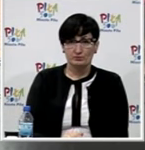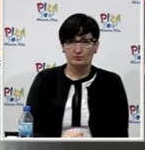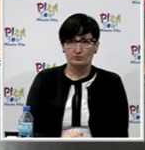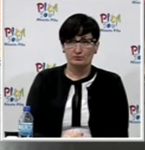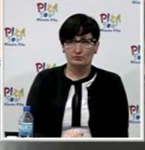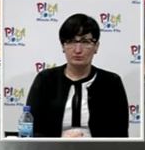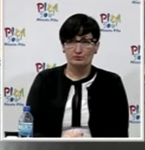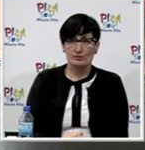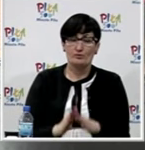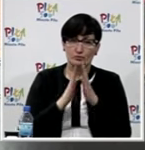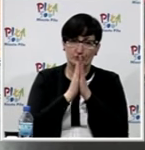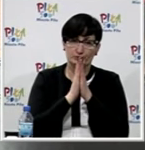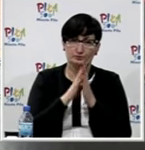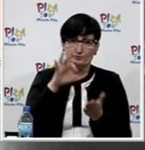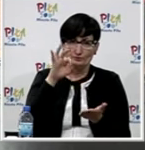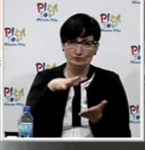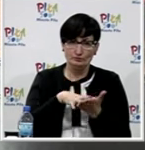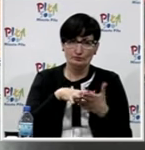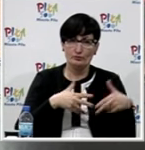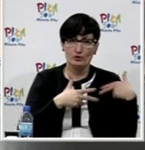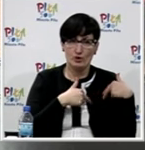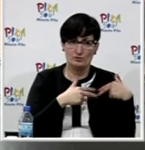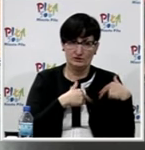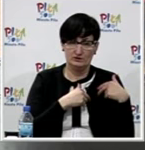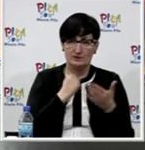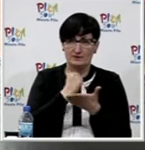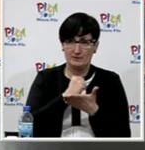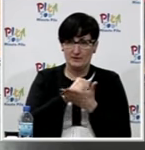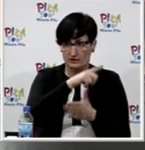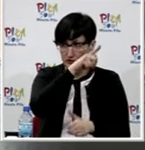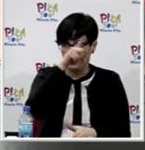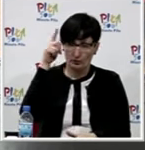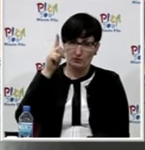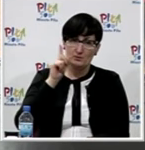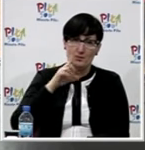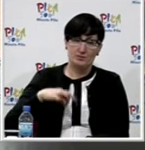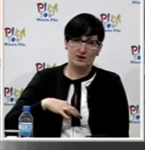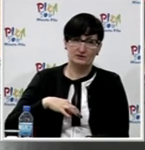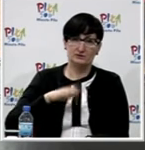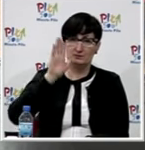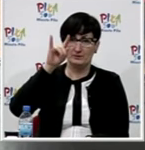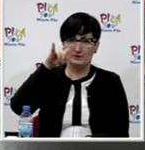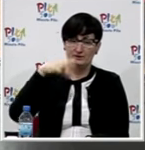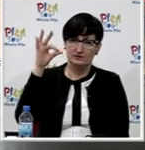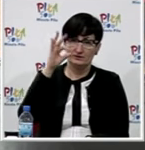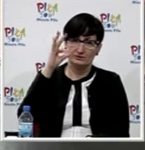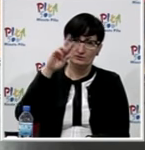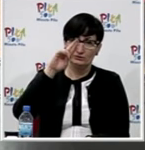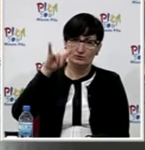Poproszę opinię Komisji Spraw Społecznych. Pan przewodniczący Włodzimierz Bystrzycki, bardzo proszę.